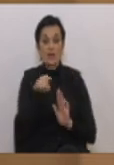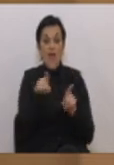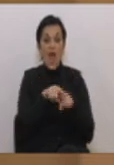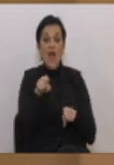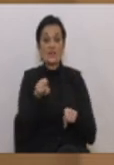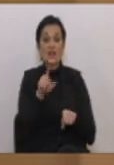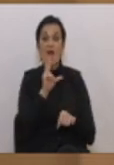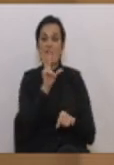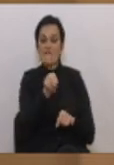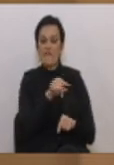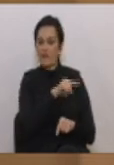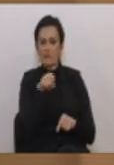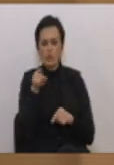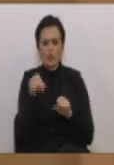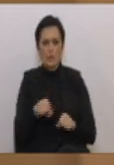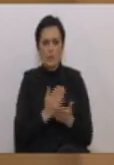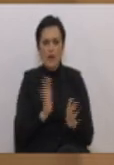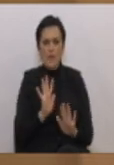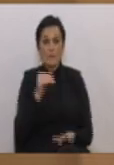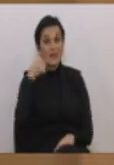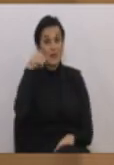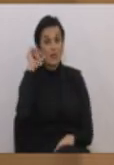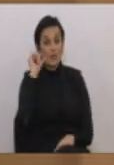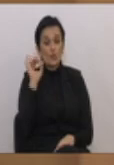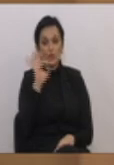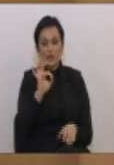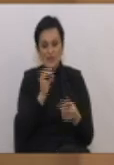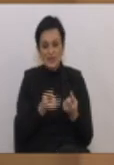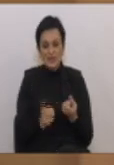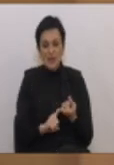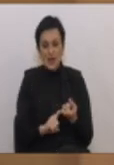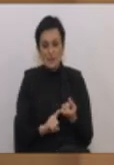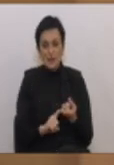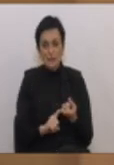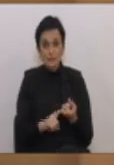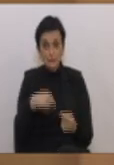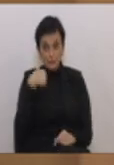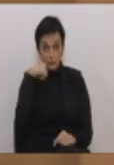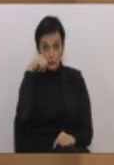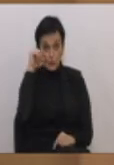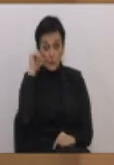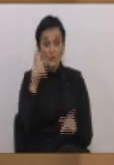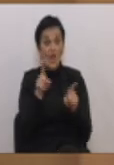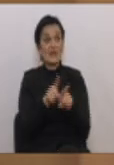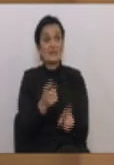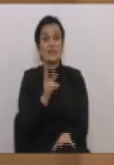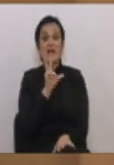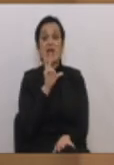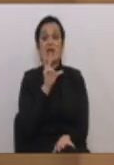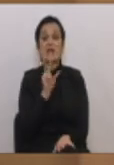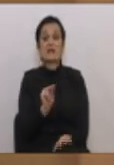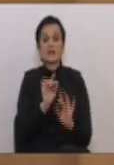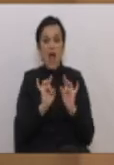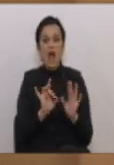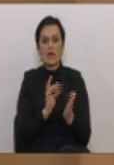ეს ნარატივი და ბოლოს გუშინდელთან დაკავშირებით გუშინდელი ნარატივი, ესეთ ნარატივში არიან მოკლედ